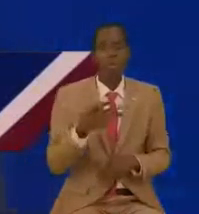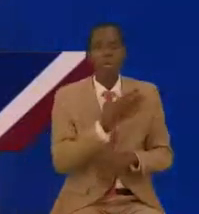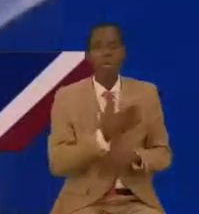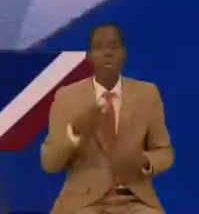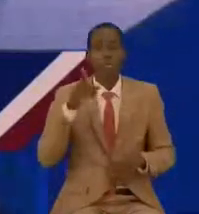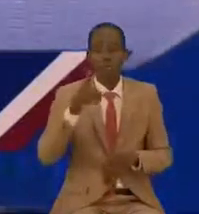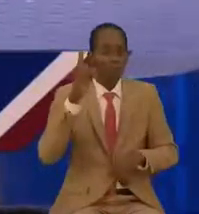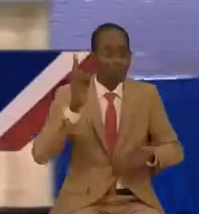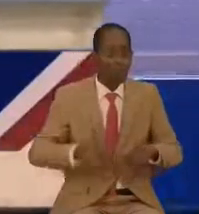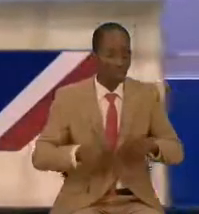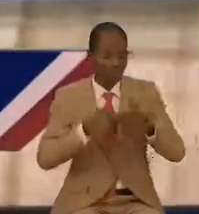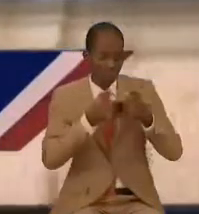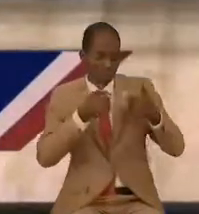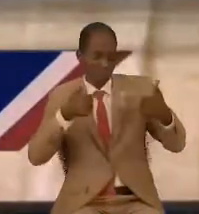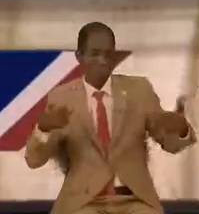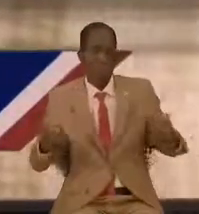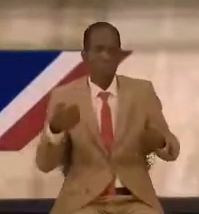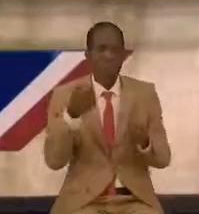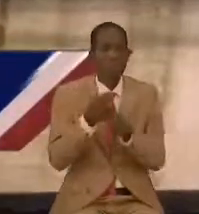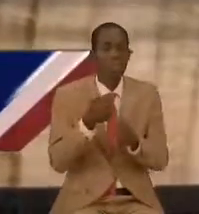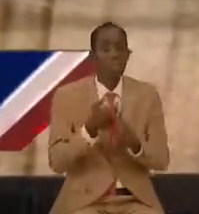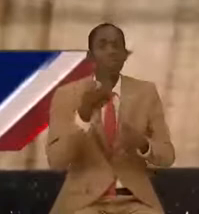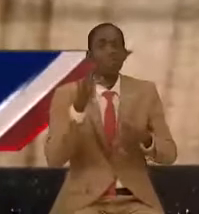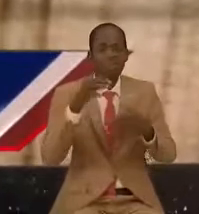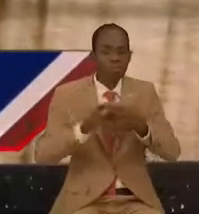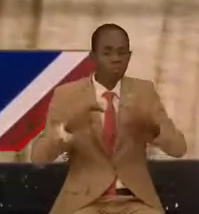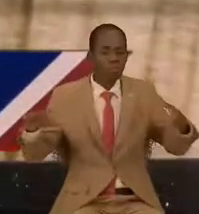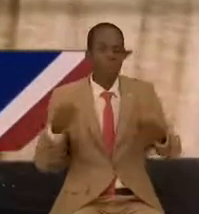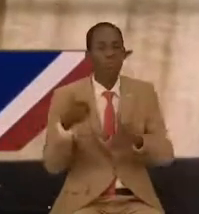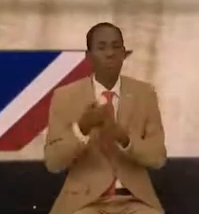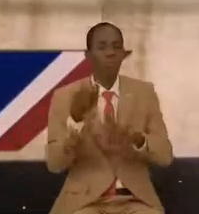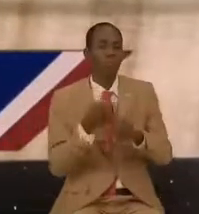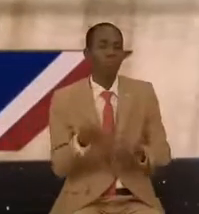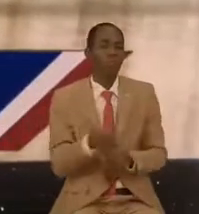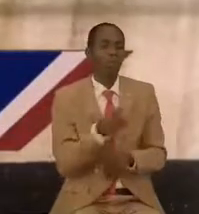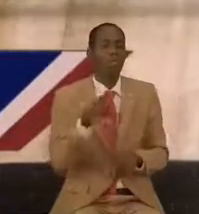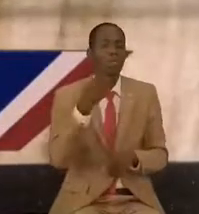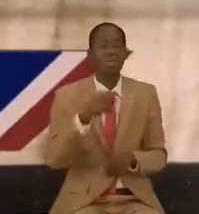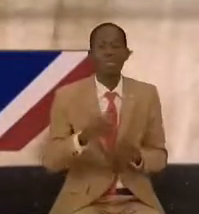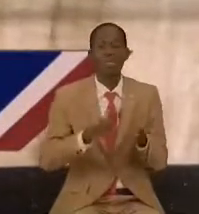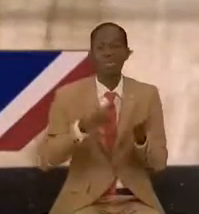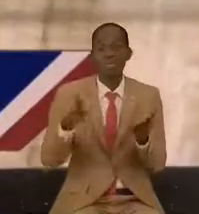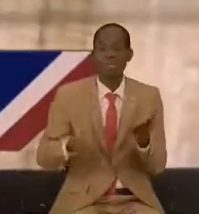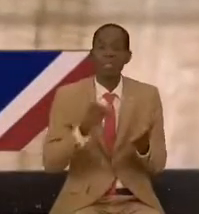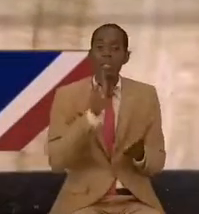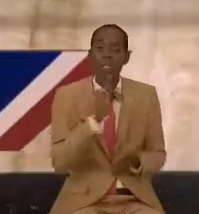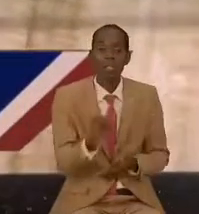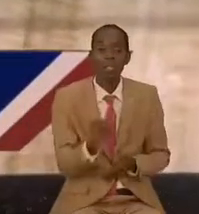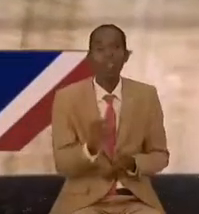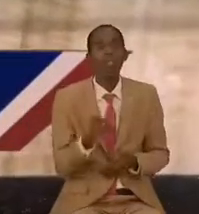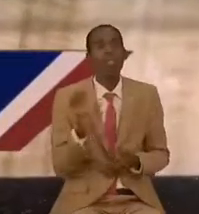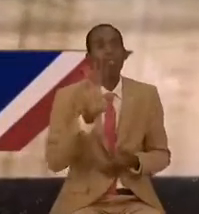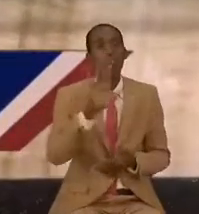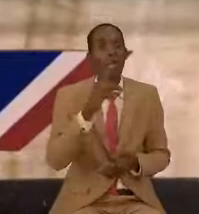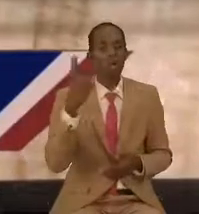ne pouvez plus même vous retrouver vous-même et vous détacher d'eux. La conséquence est